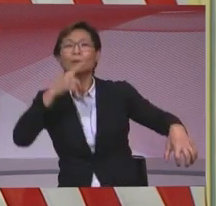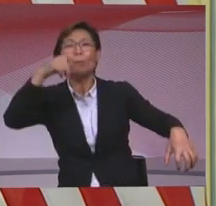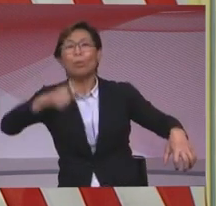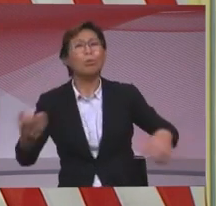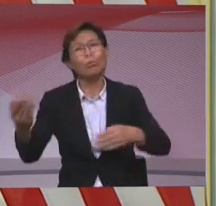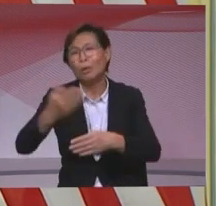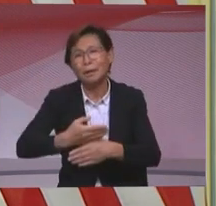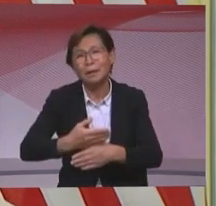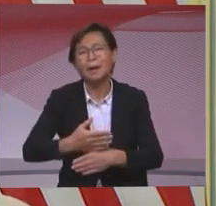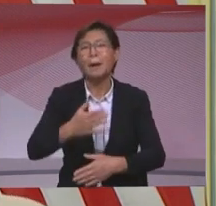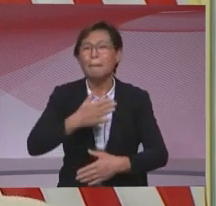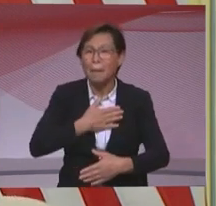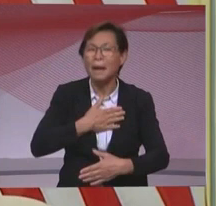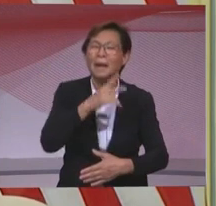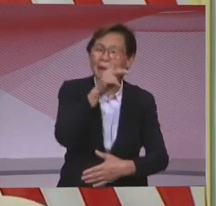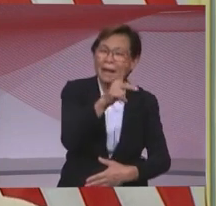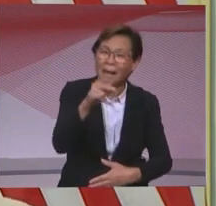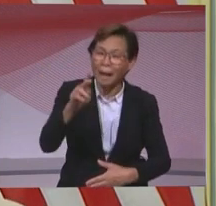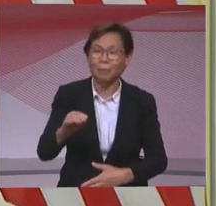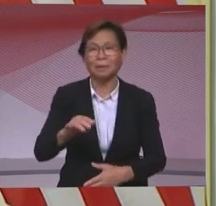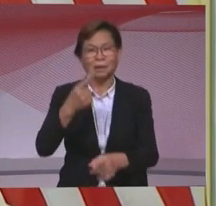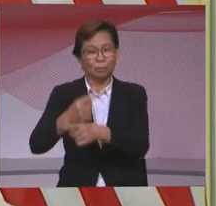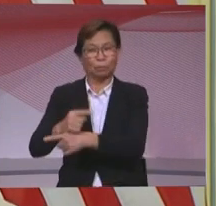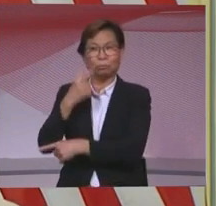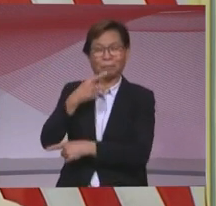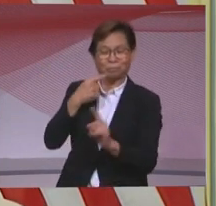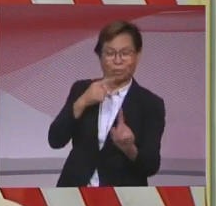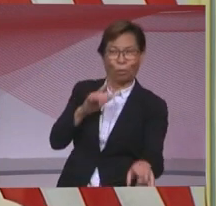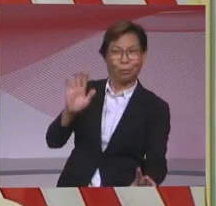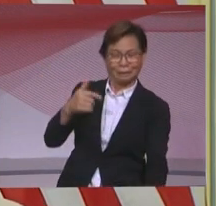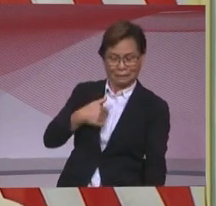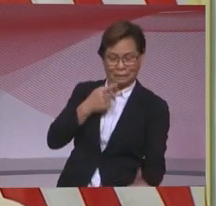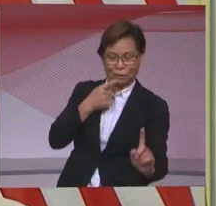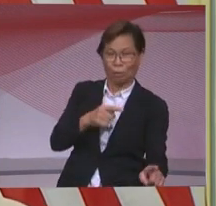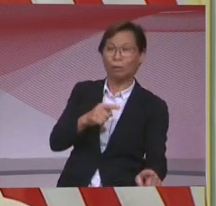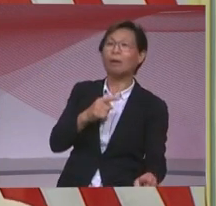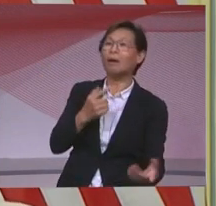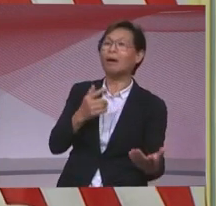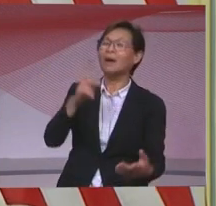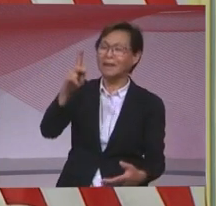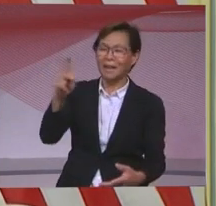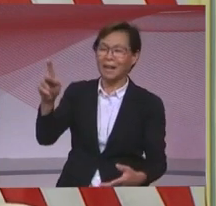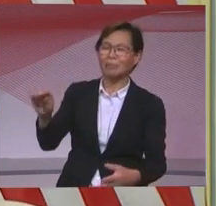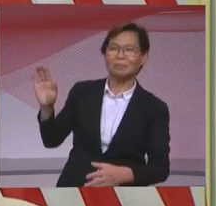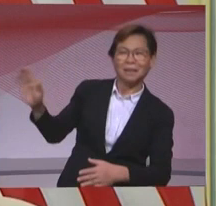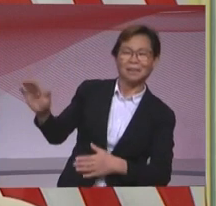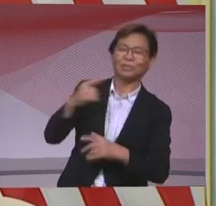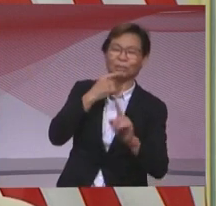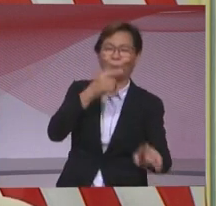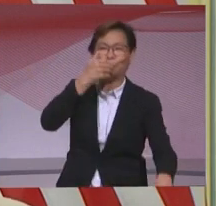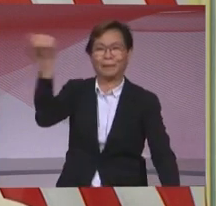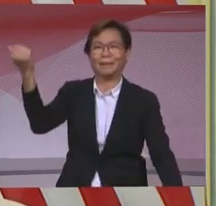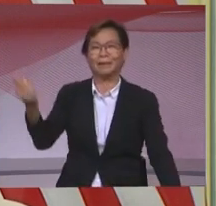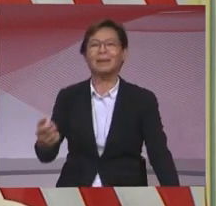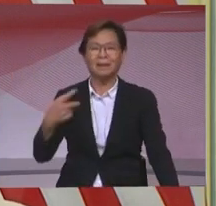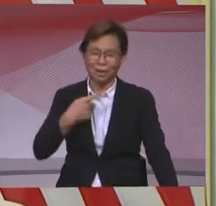itulah Kementerian Kesihatan, sepatutnya bukan saya menjawab ni. Ini soalan ni lebih wajar Kementerian Kesihatan jawab, tapi kita pun